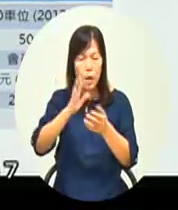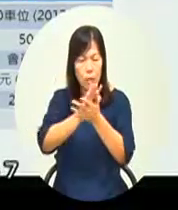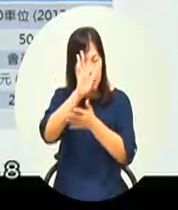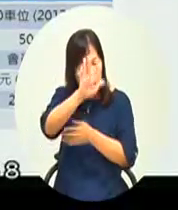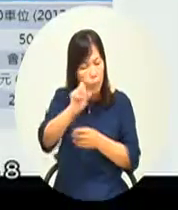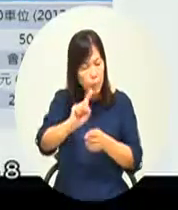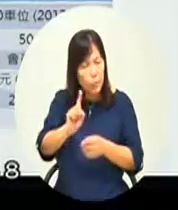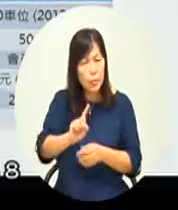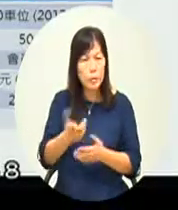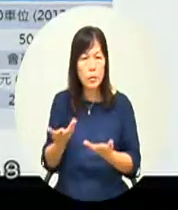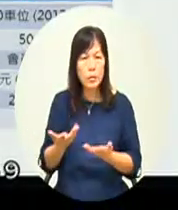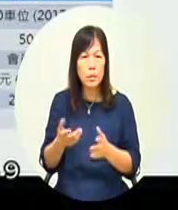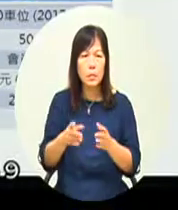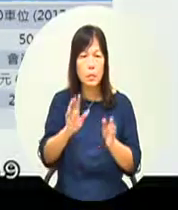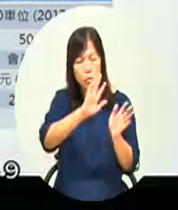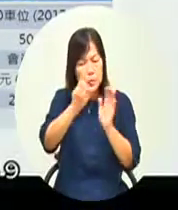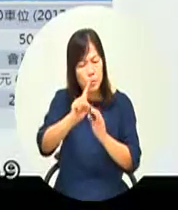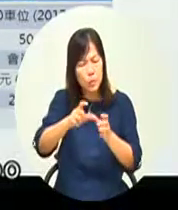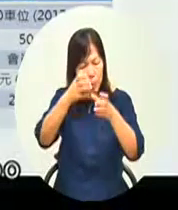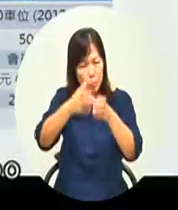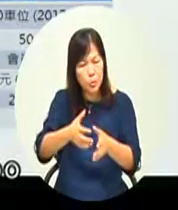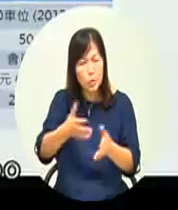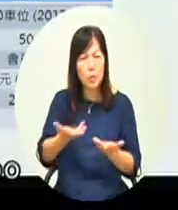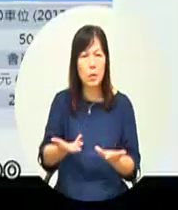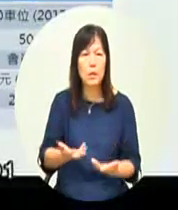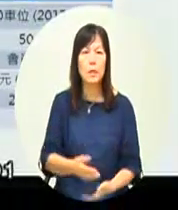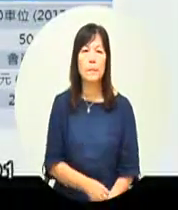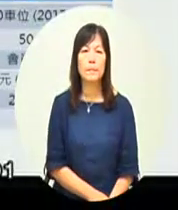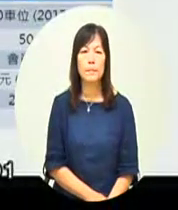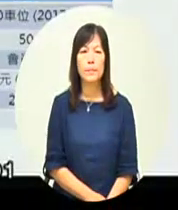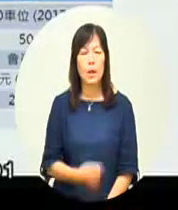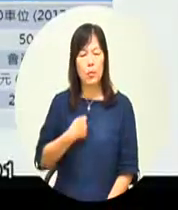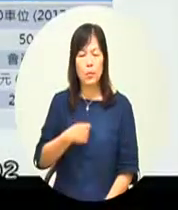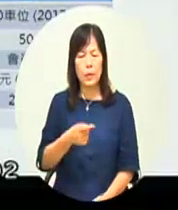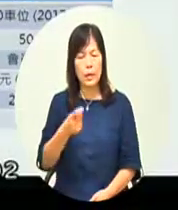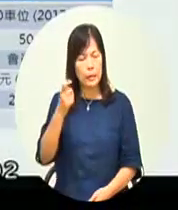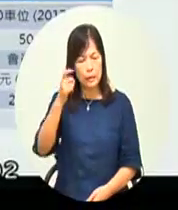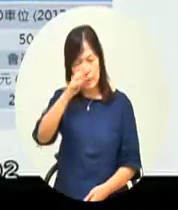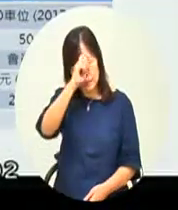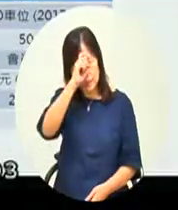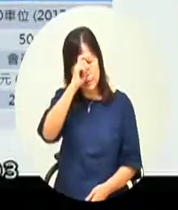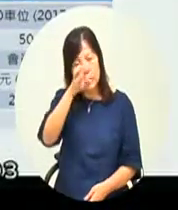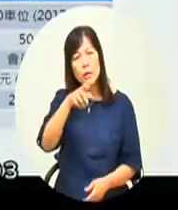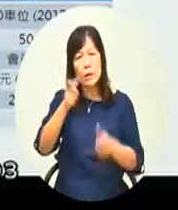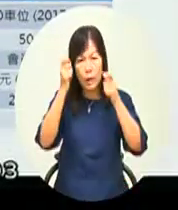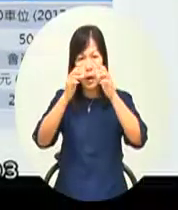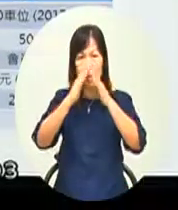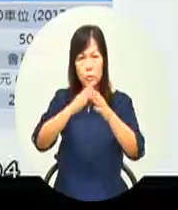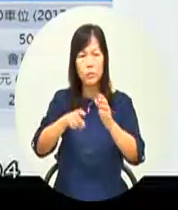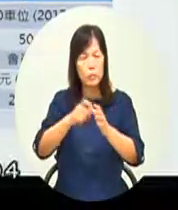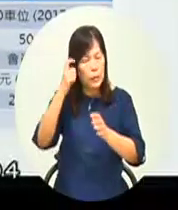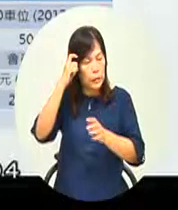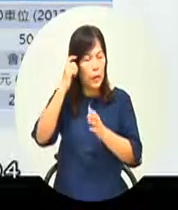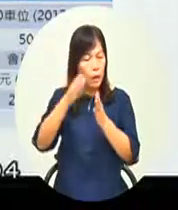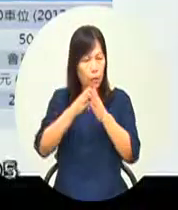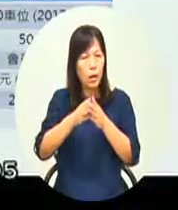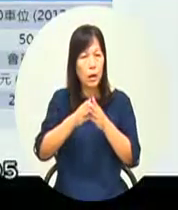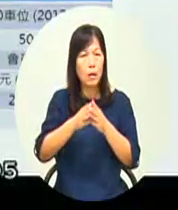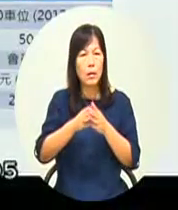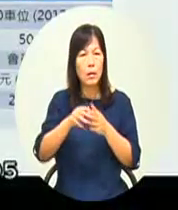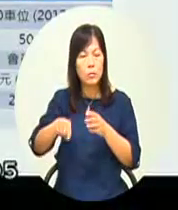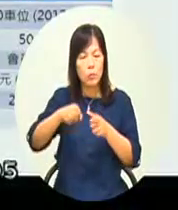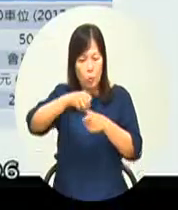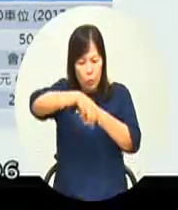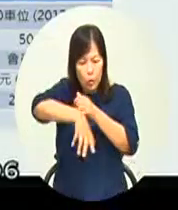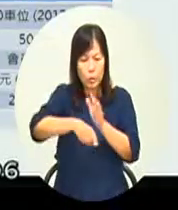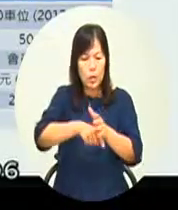个方式来建制？我想，我们乐于看到。高雄市愿意，因为这个系统也引进